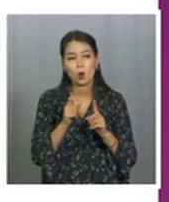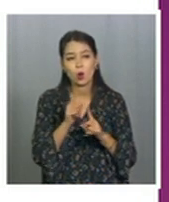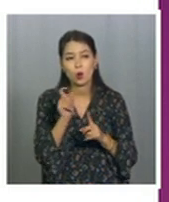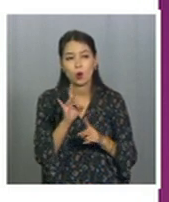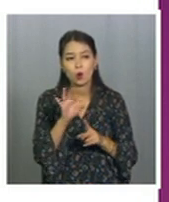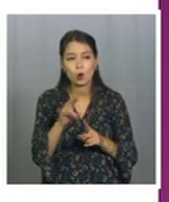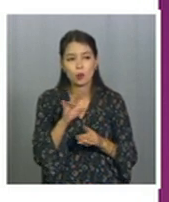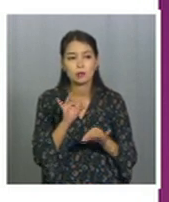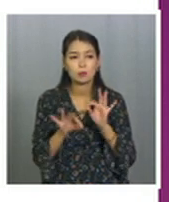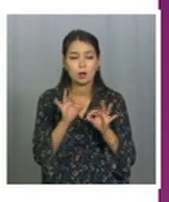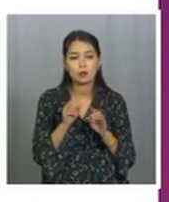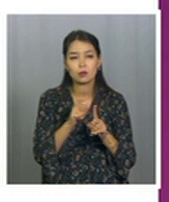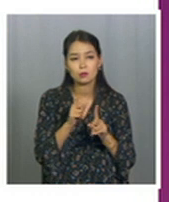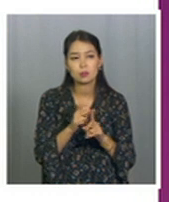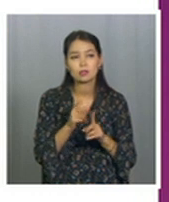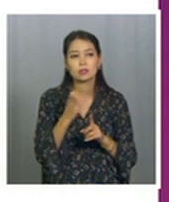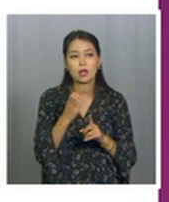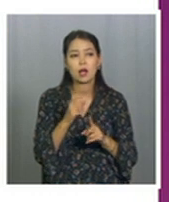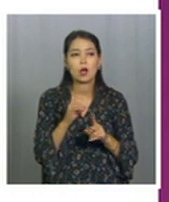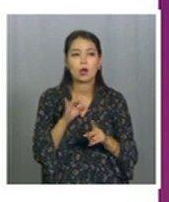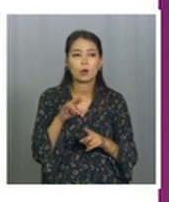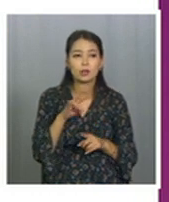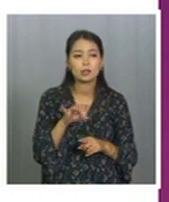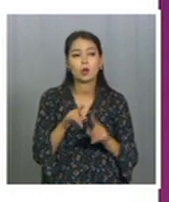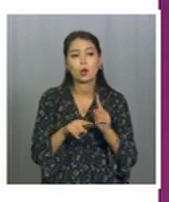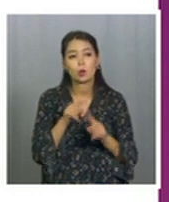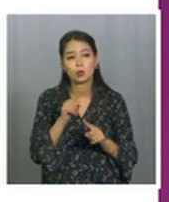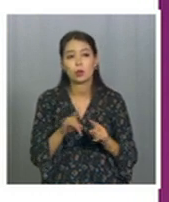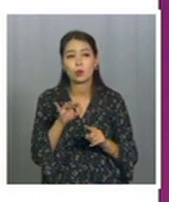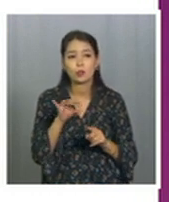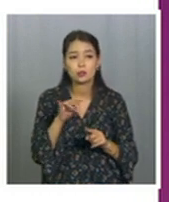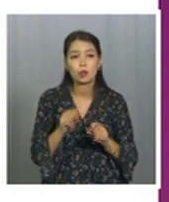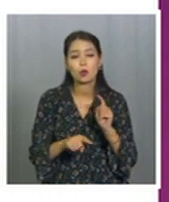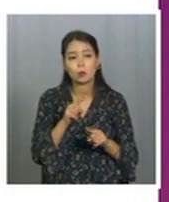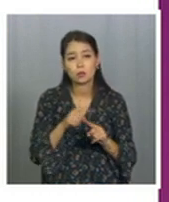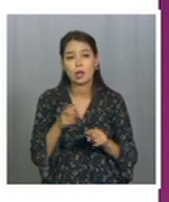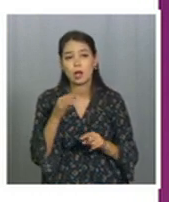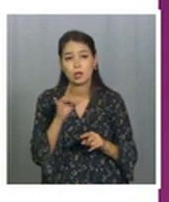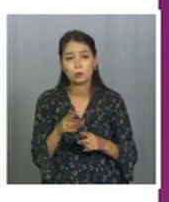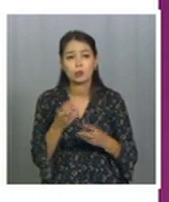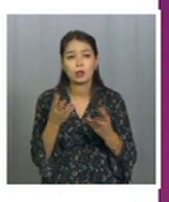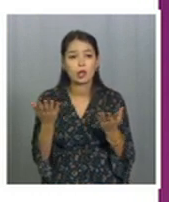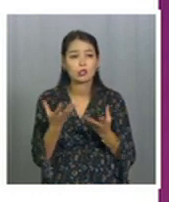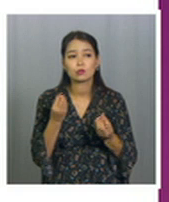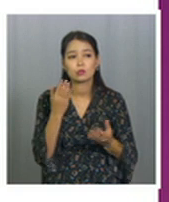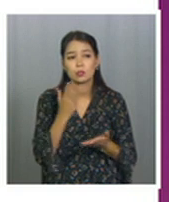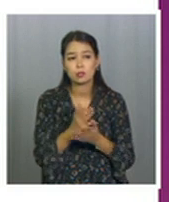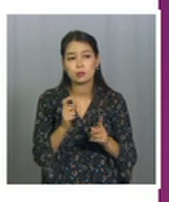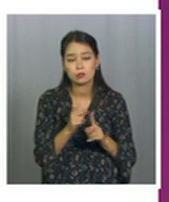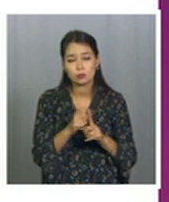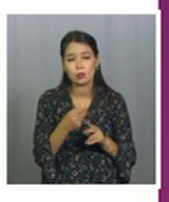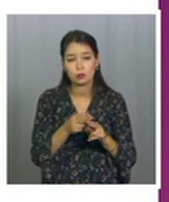однокоренными словами. Родник, родитель, родина, родственник. А им, какие еще есть слова с корнем